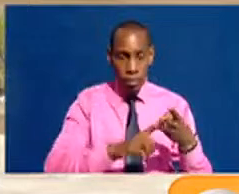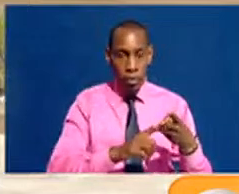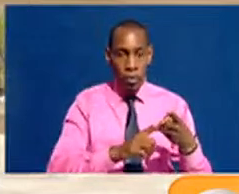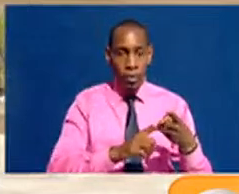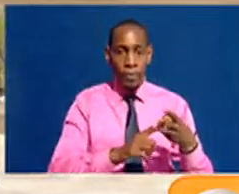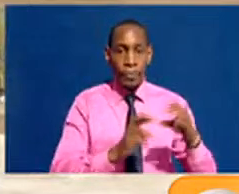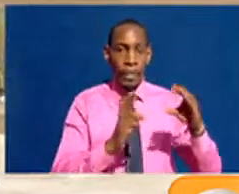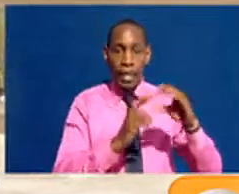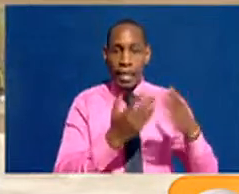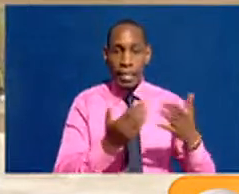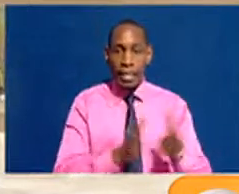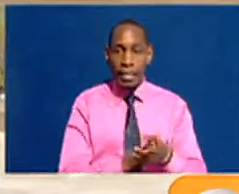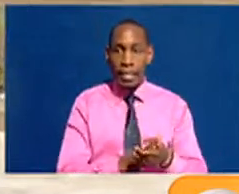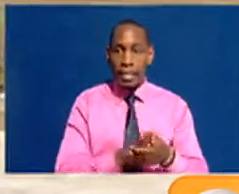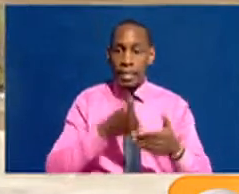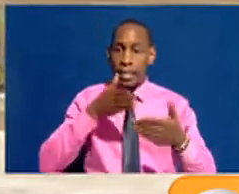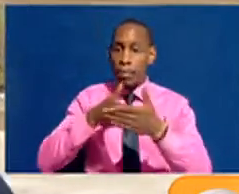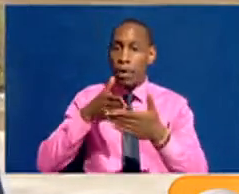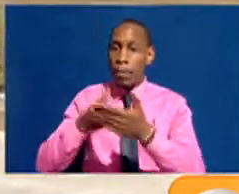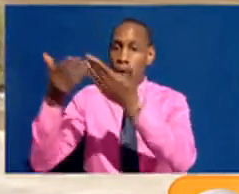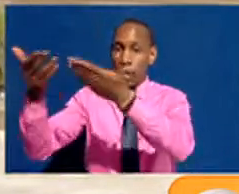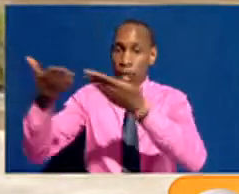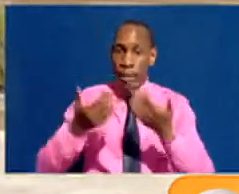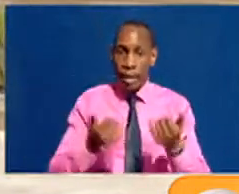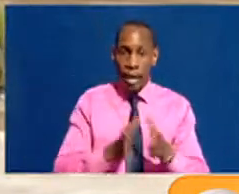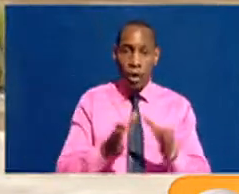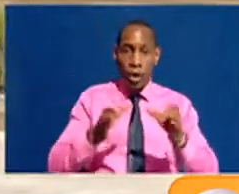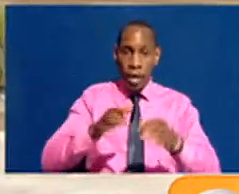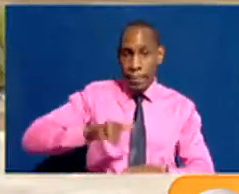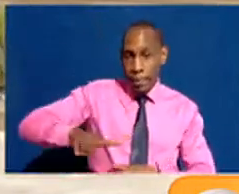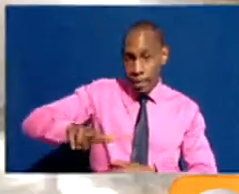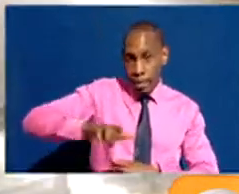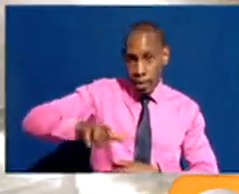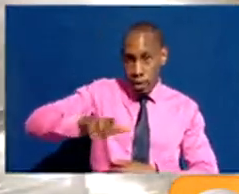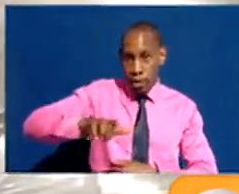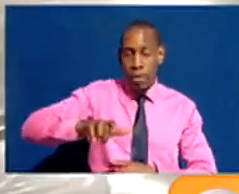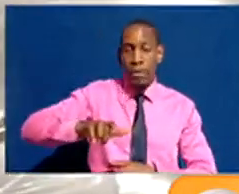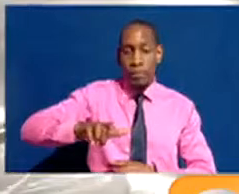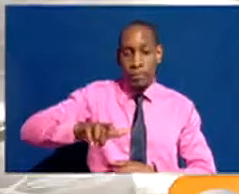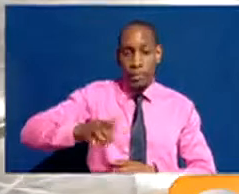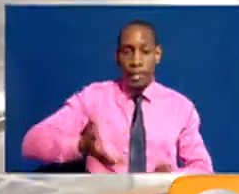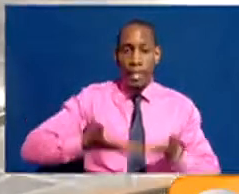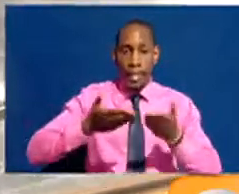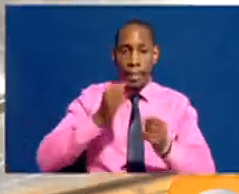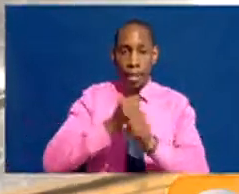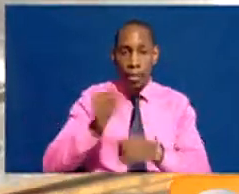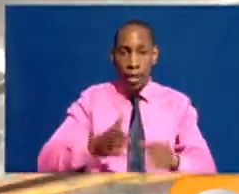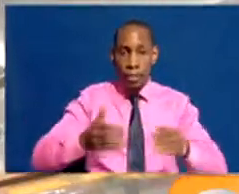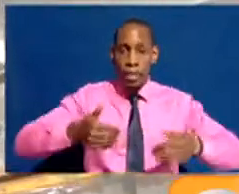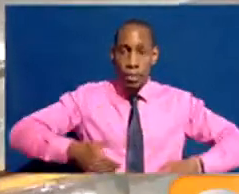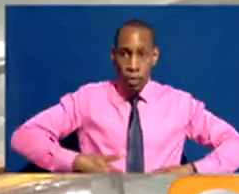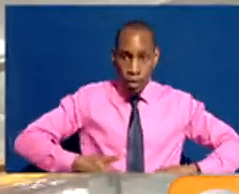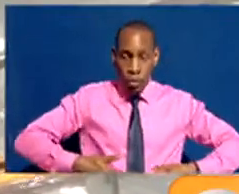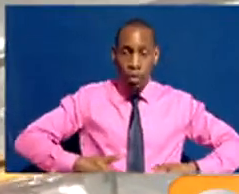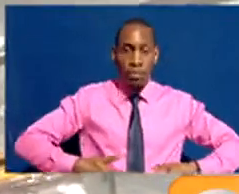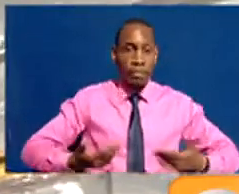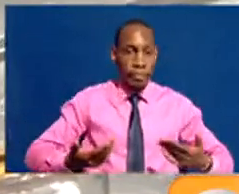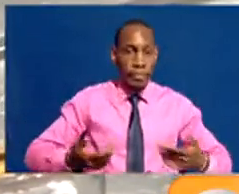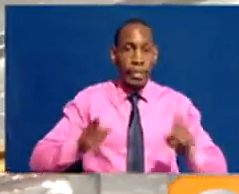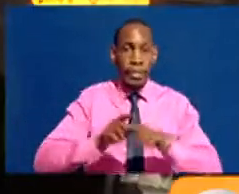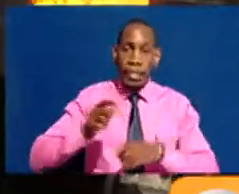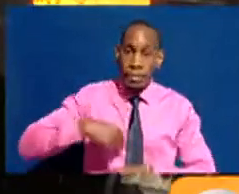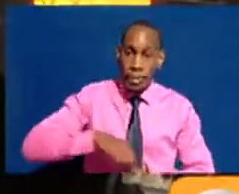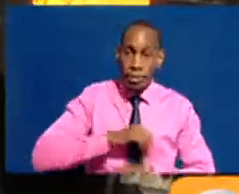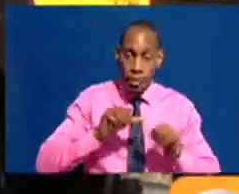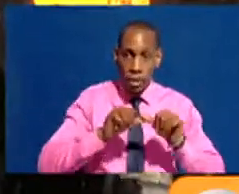chuma, funga hiyo. So kampuni ya hapa naweza napatia kazi kwa watoto yetu, sisi